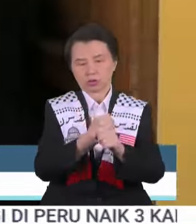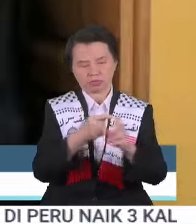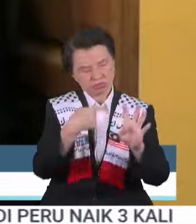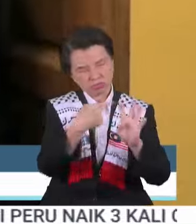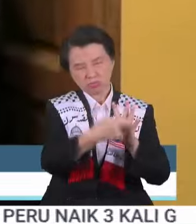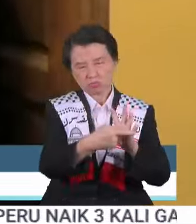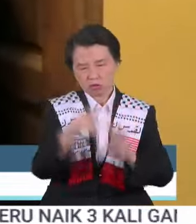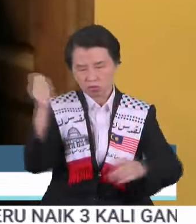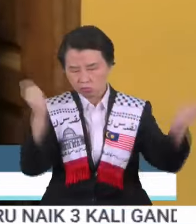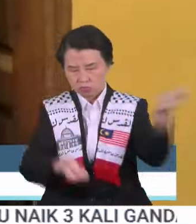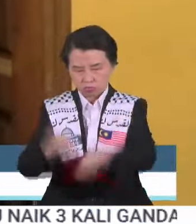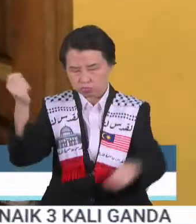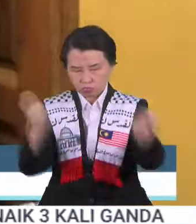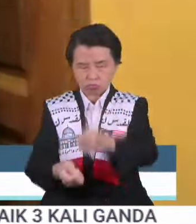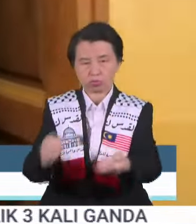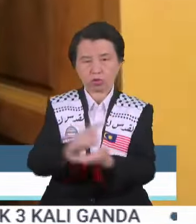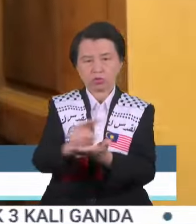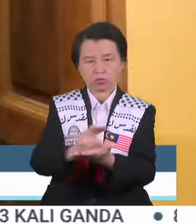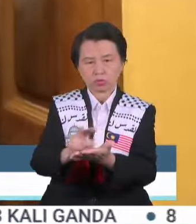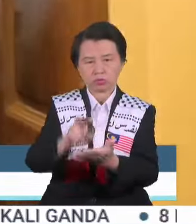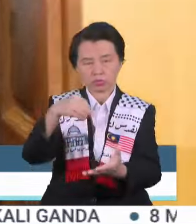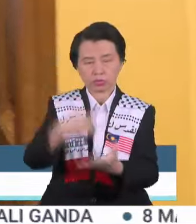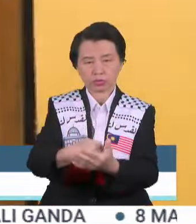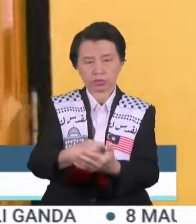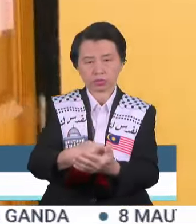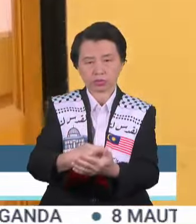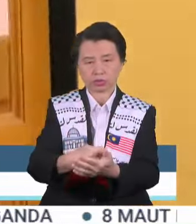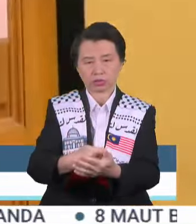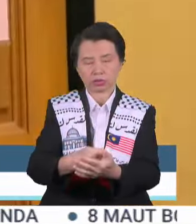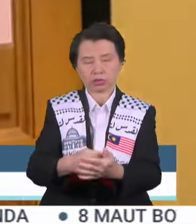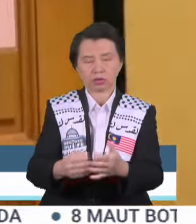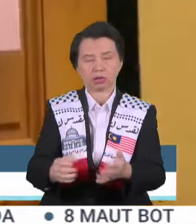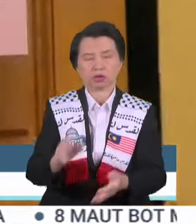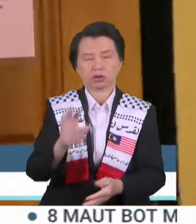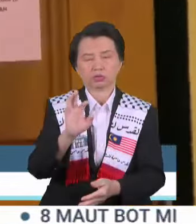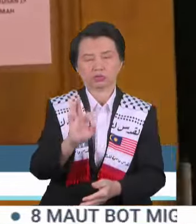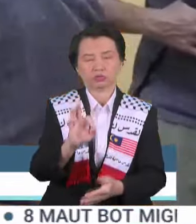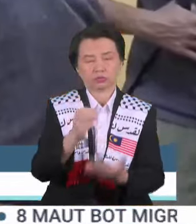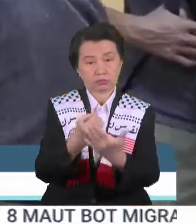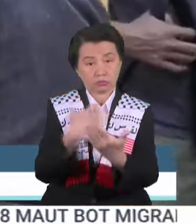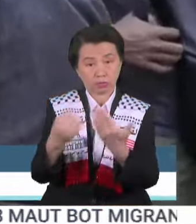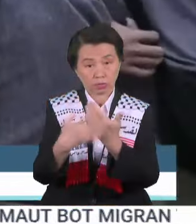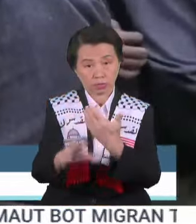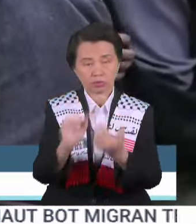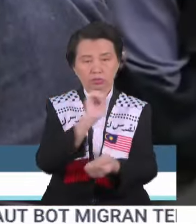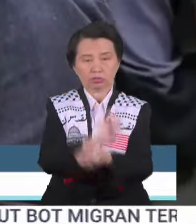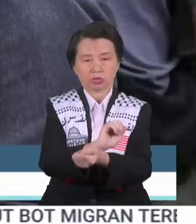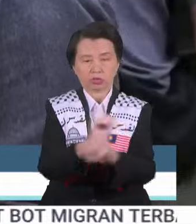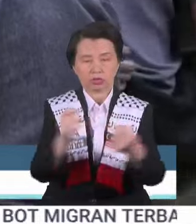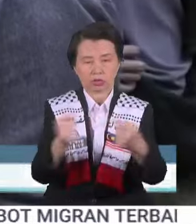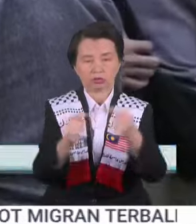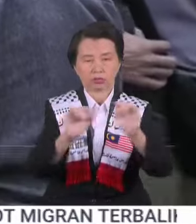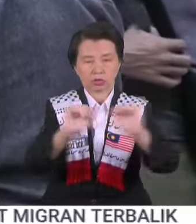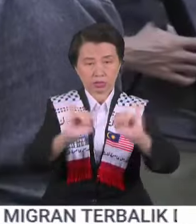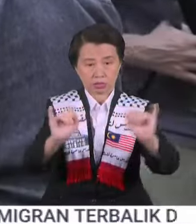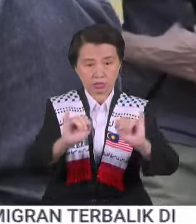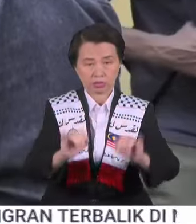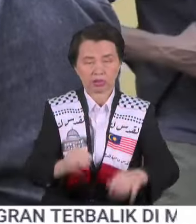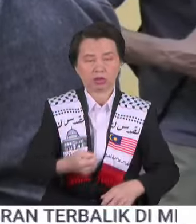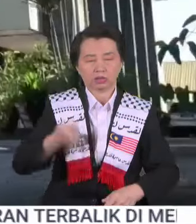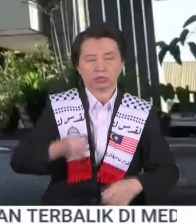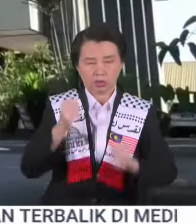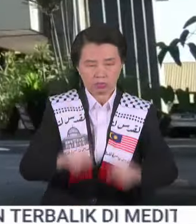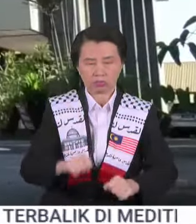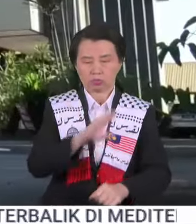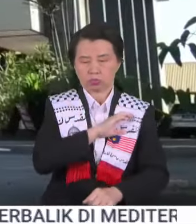memukul tertuduh menerusi video yang tular dalam laman sosial sebelum ini direman 4 hari hingga Isnin. Magistrate membenarkan permohonan